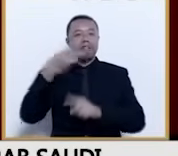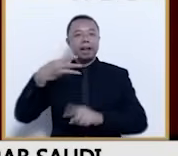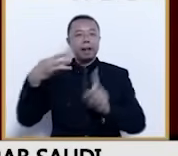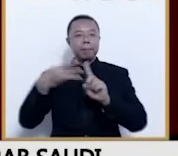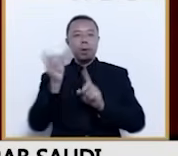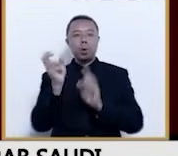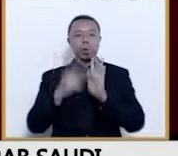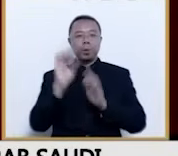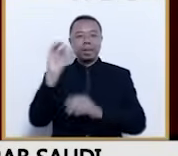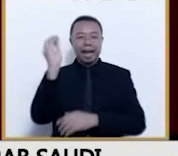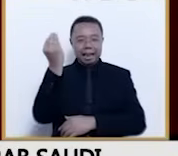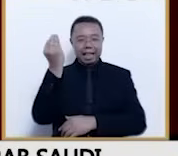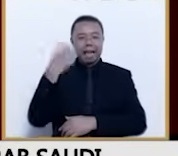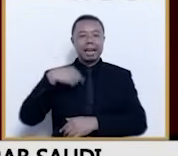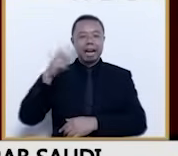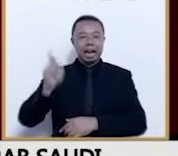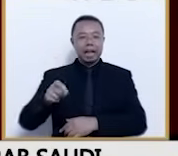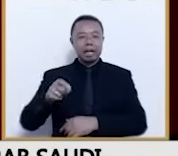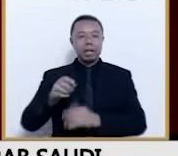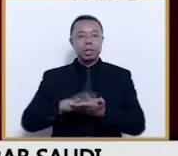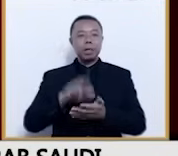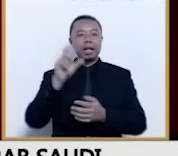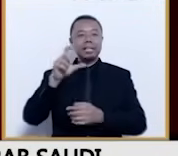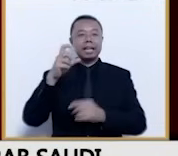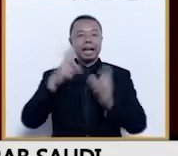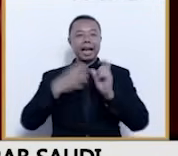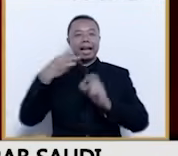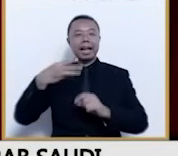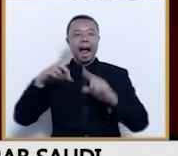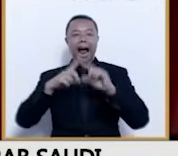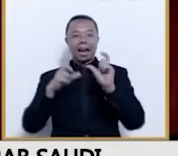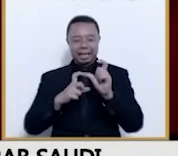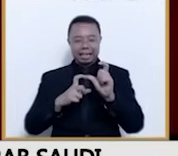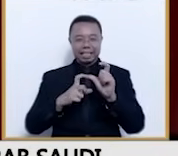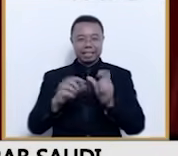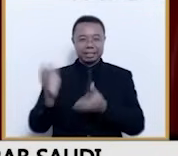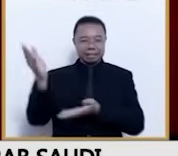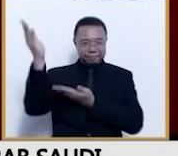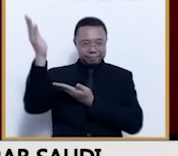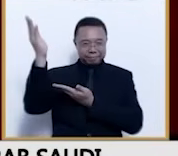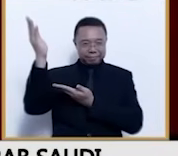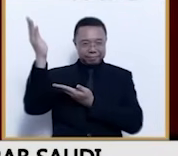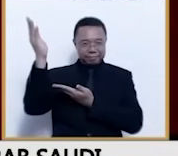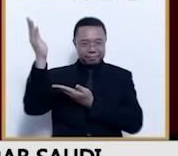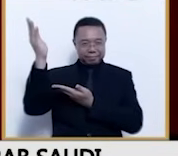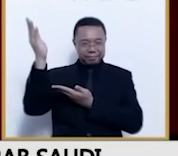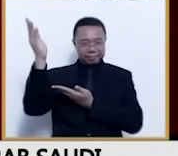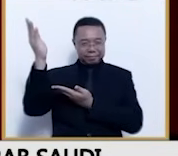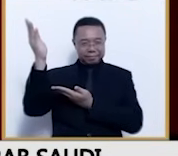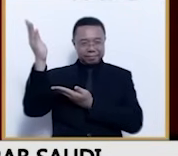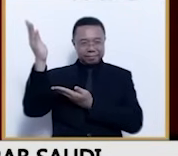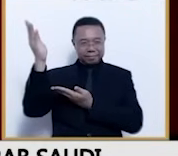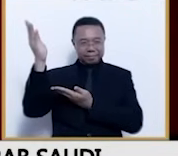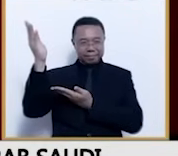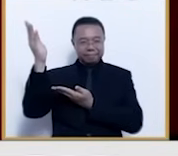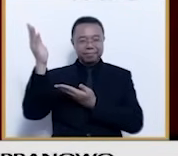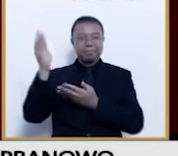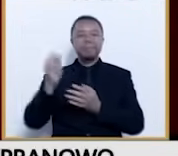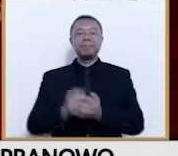Jakarta, dan Direktur Eksekutif Center for Southeast Asian Studies atau CSEAS